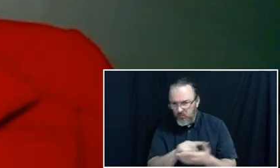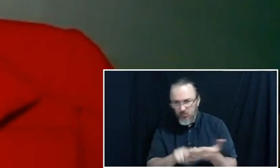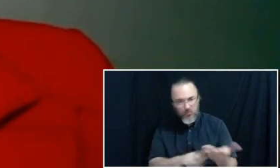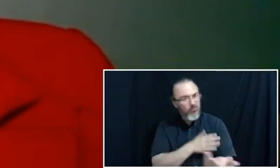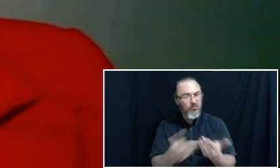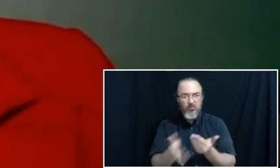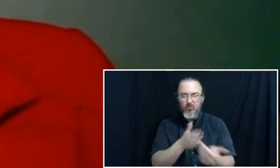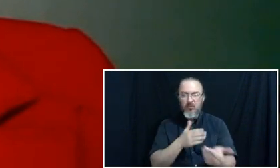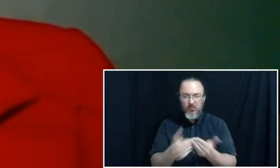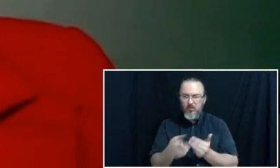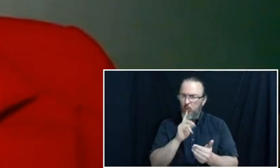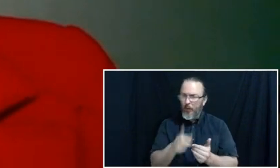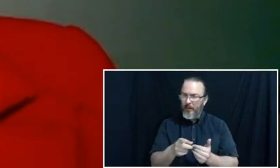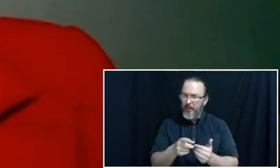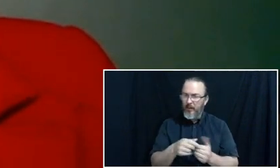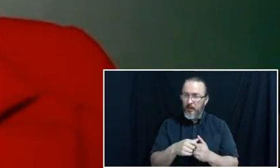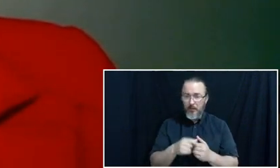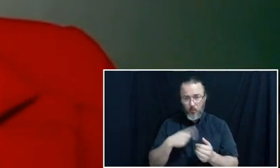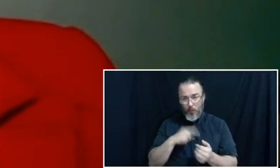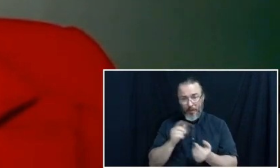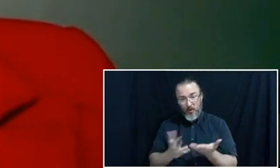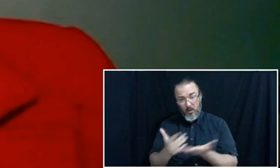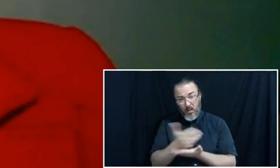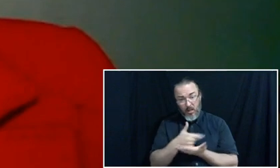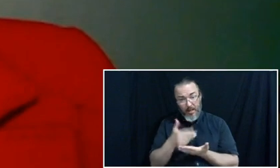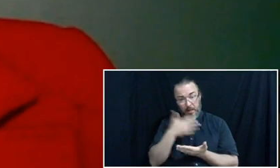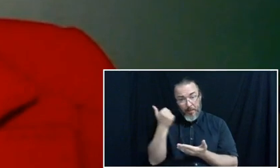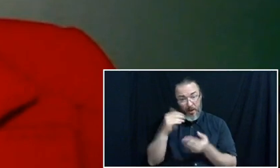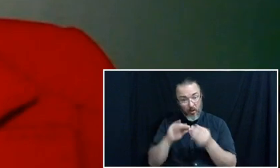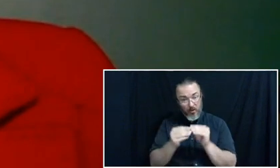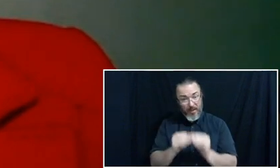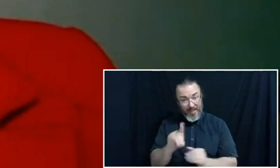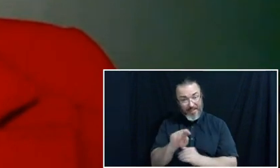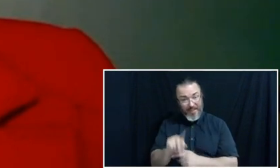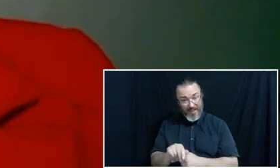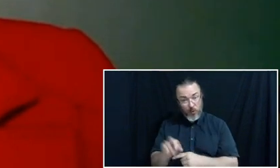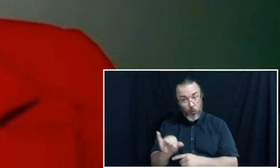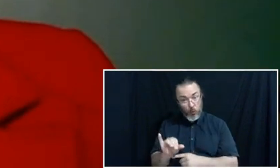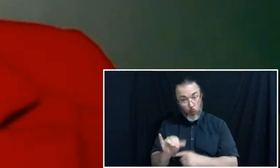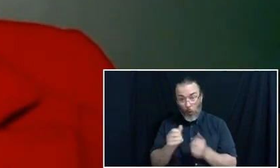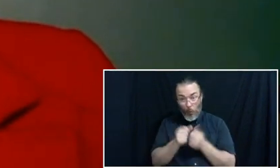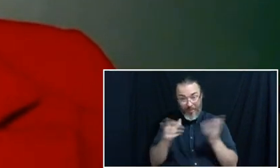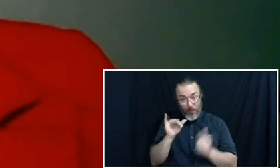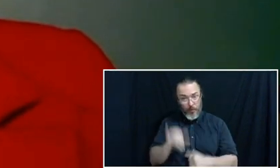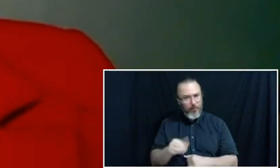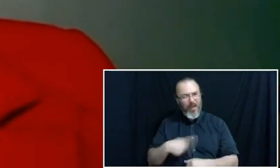les politiques publiques plus inclusives, fondées sur des exemples de politiques